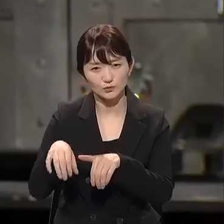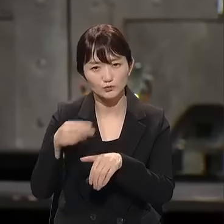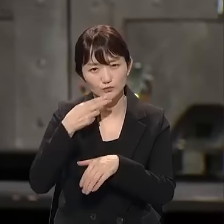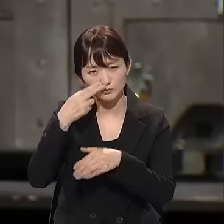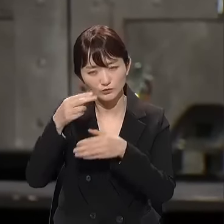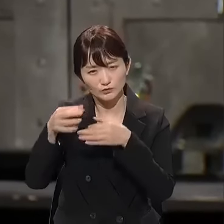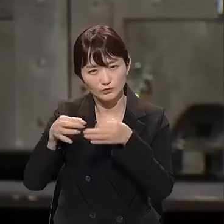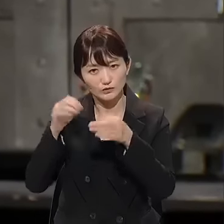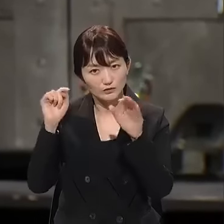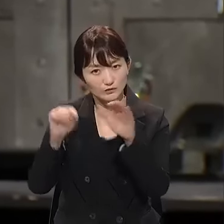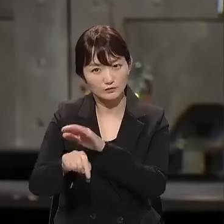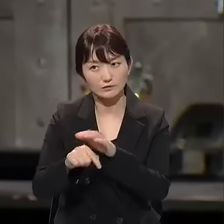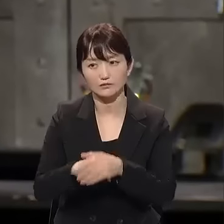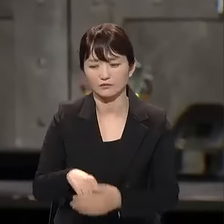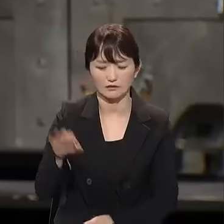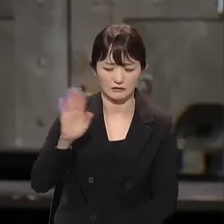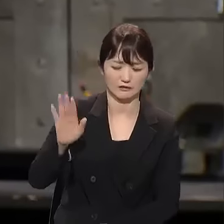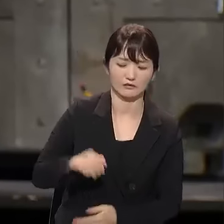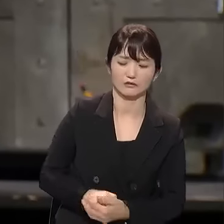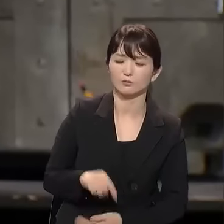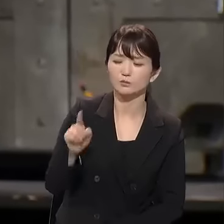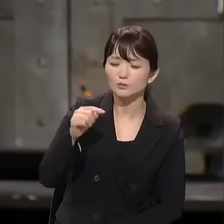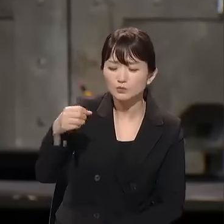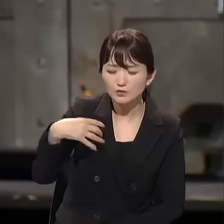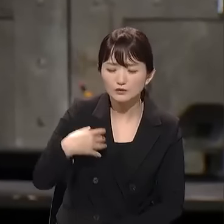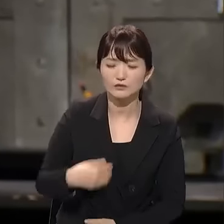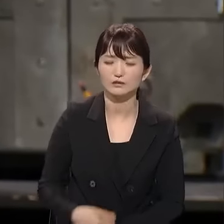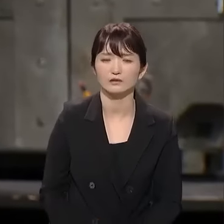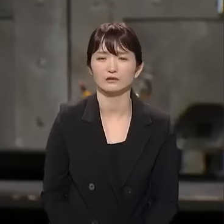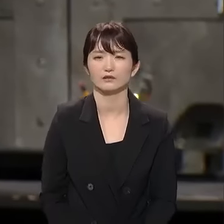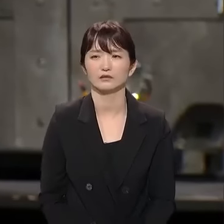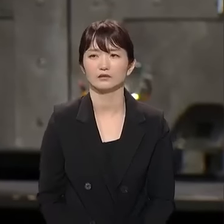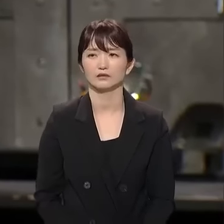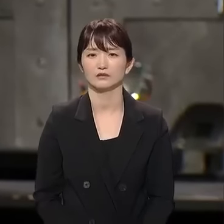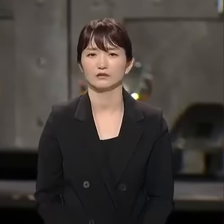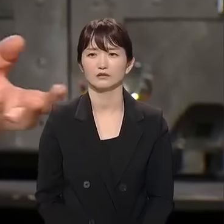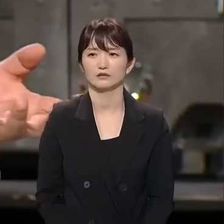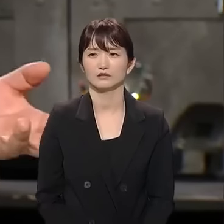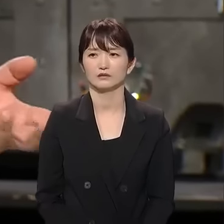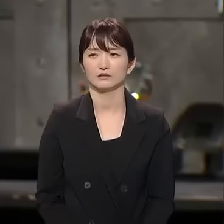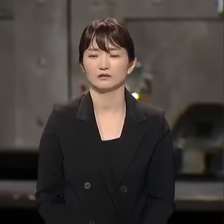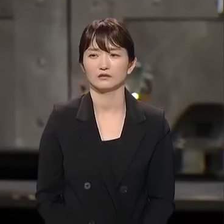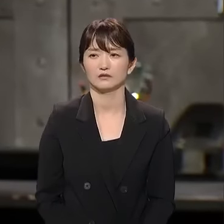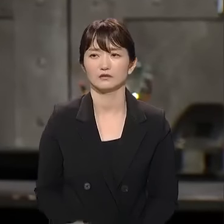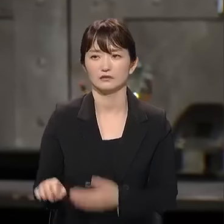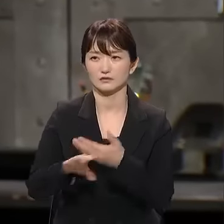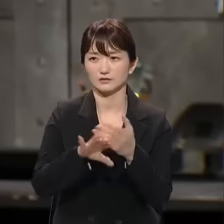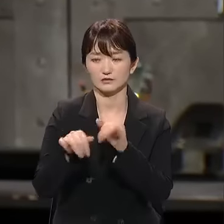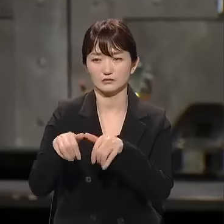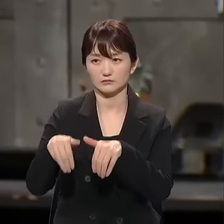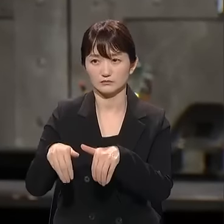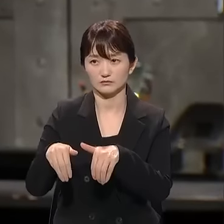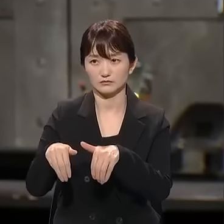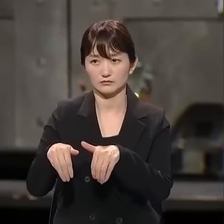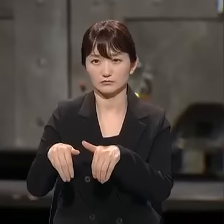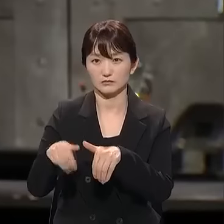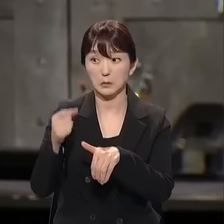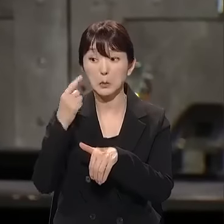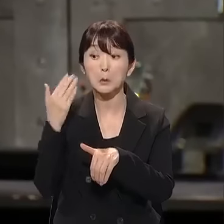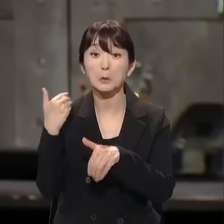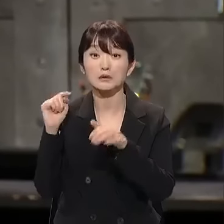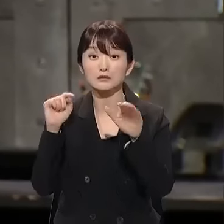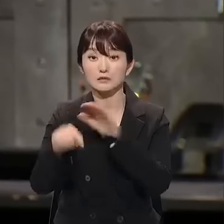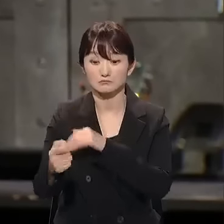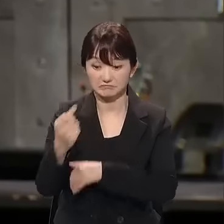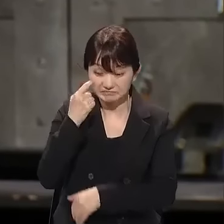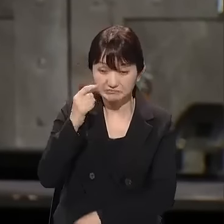얘기를 하니까 아니 안 된다 무슨 소리 하냐라고 얘기하니까 나여 외국인 여성 접대부 있데 그런데 한 달 전에 갔다 왔는데 안